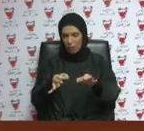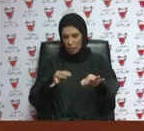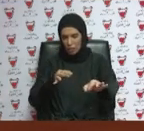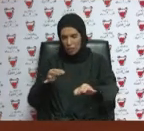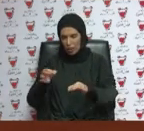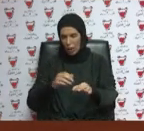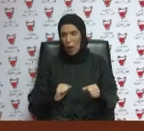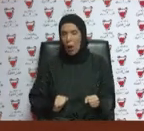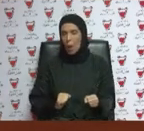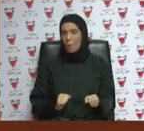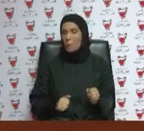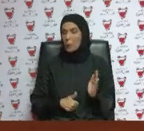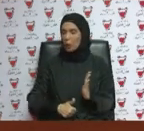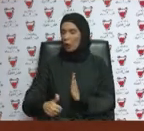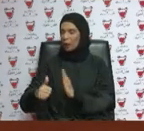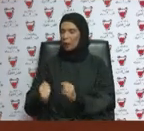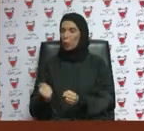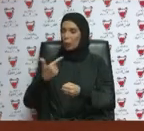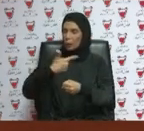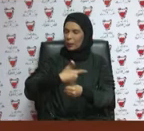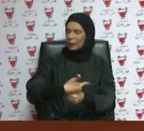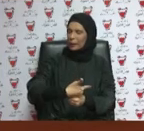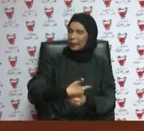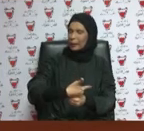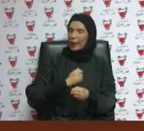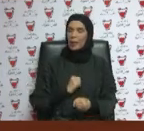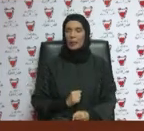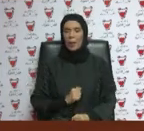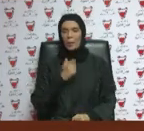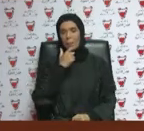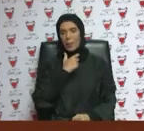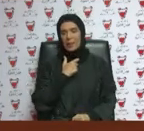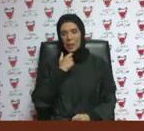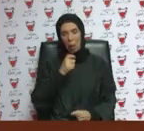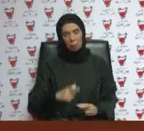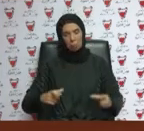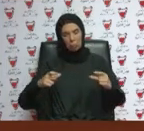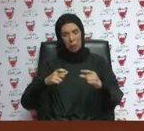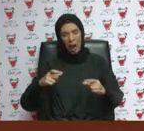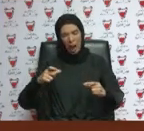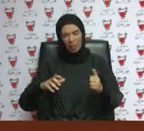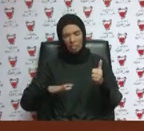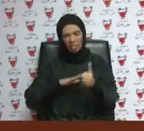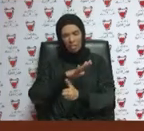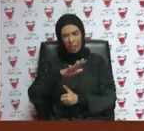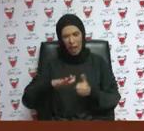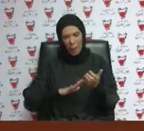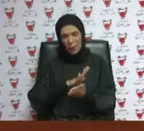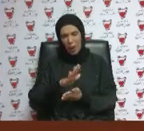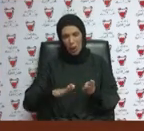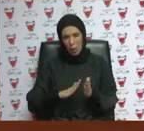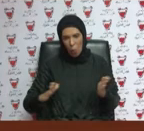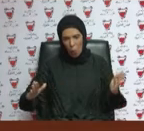الملكي ولي العهد الأمير سلمان بن حمد آل خليفة في إدارة الأزمة والتصدي للآثار